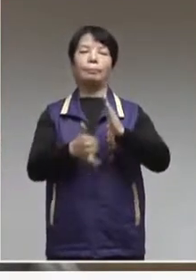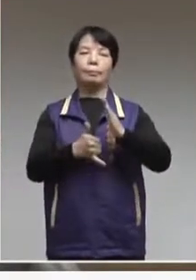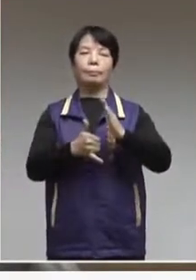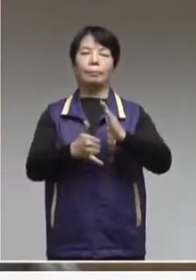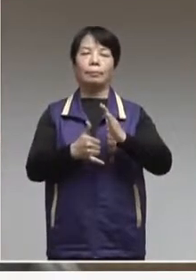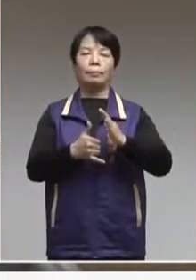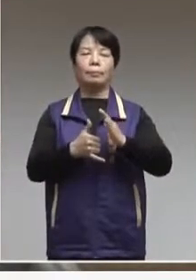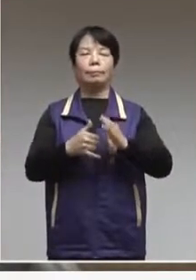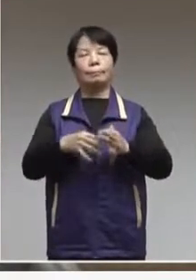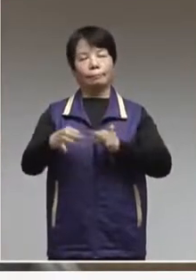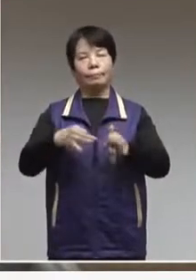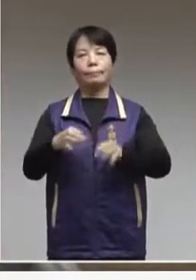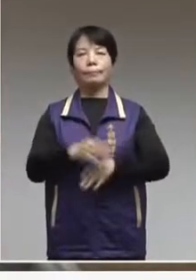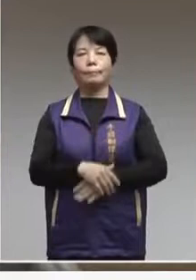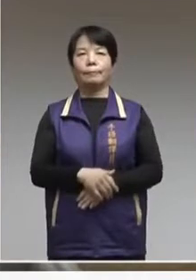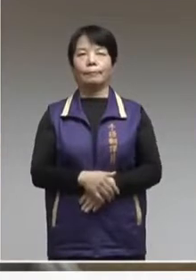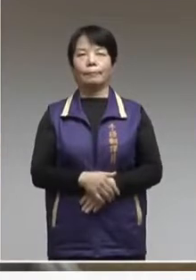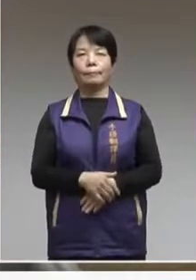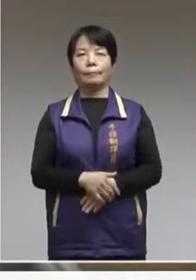去。